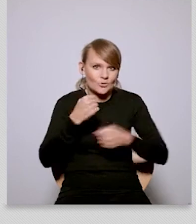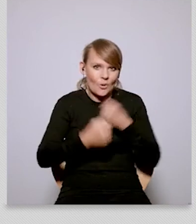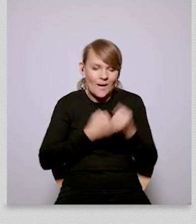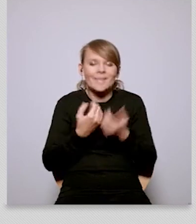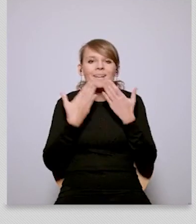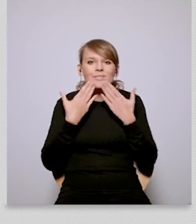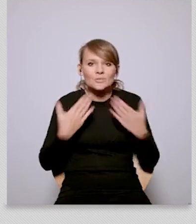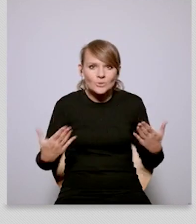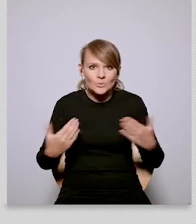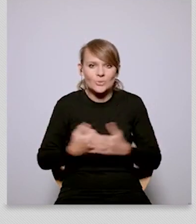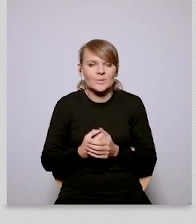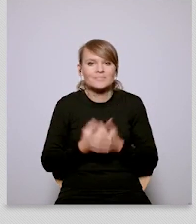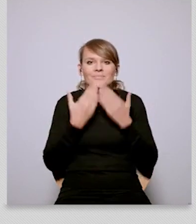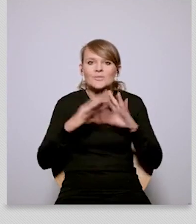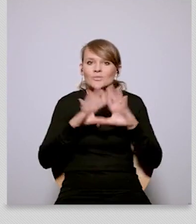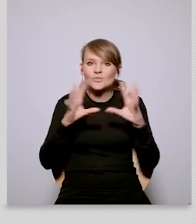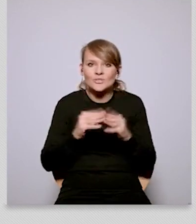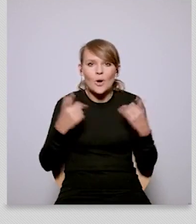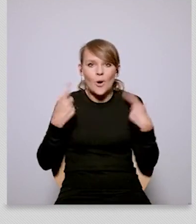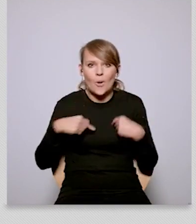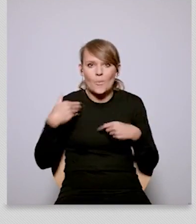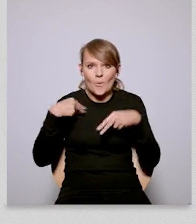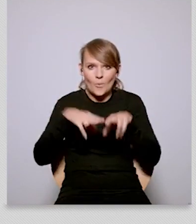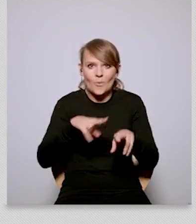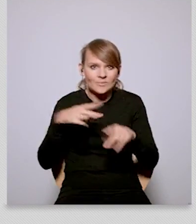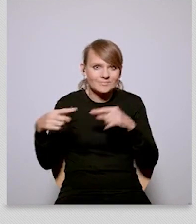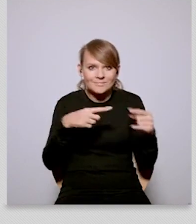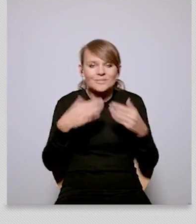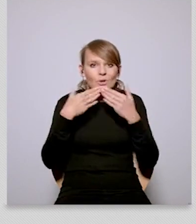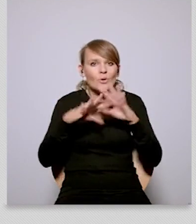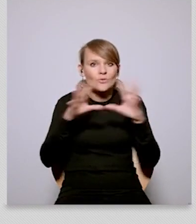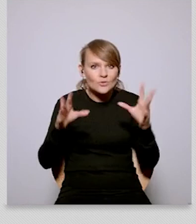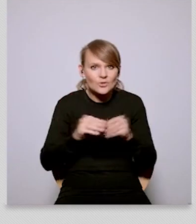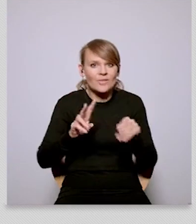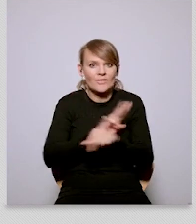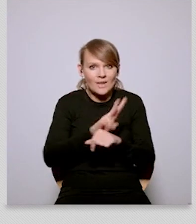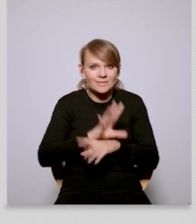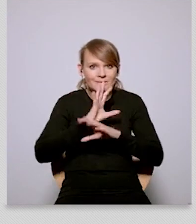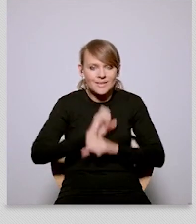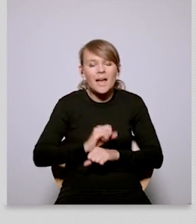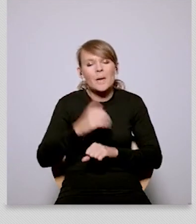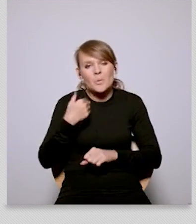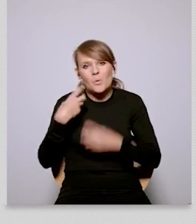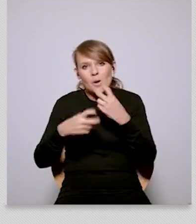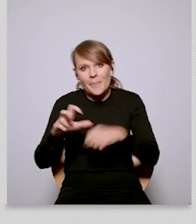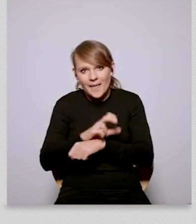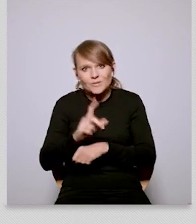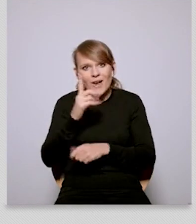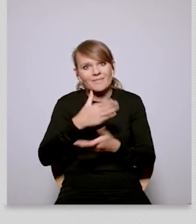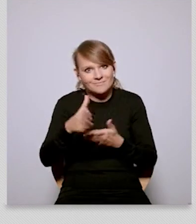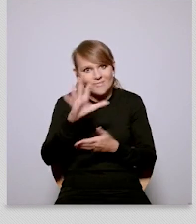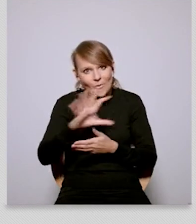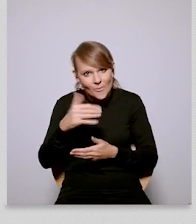dziękuję wszystkim panelistom dziękuję wszystkim którzy wytrwali z nami przez te dwie godziny mimo problemów technicznych życzę Państwu